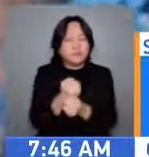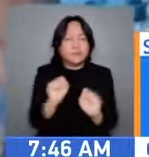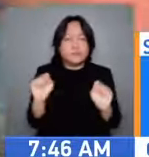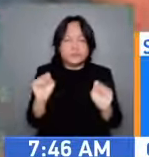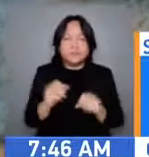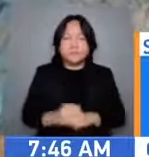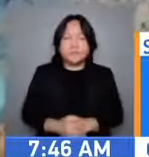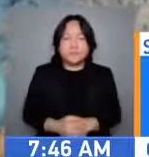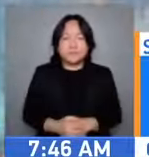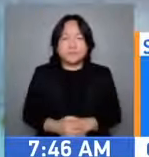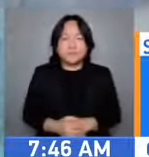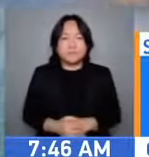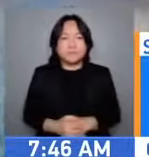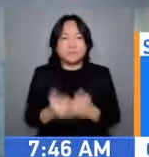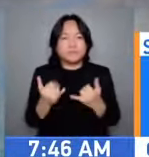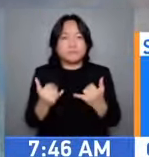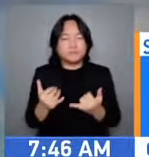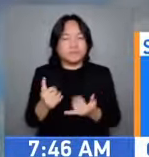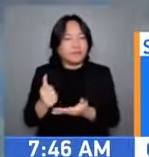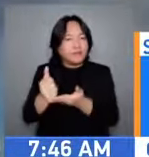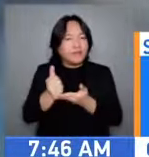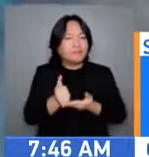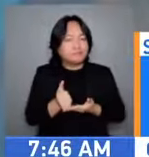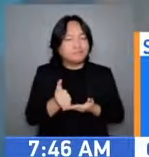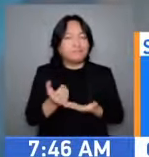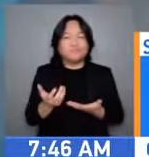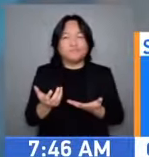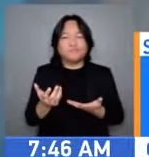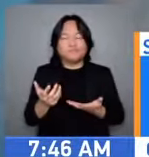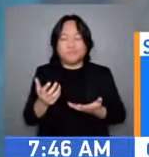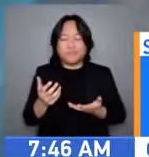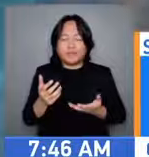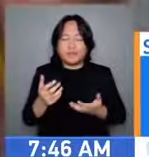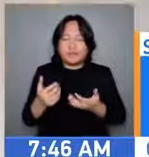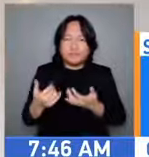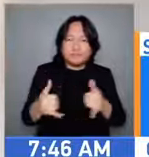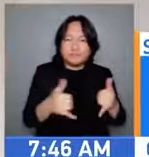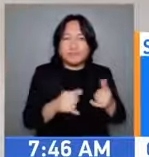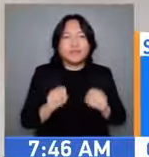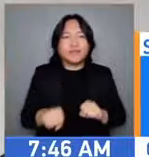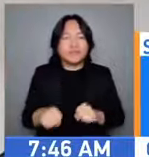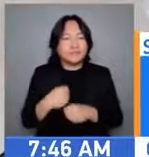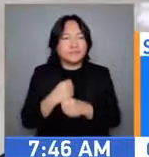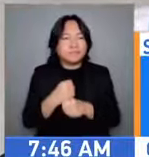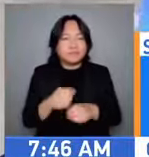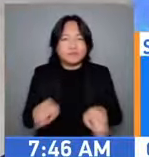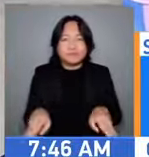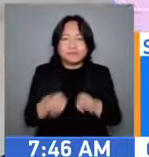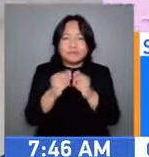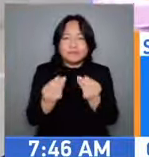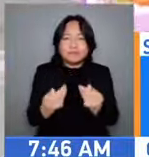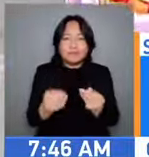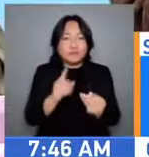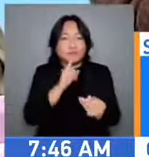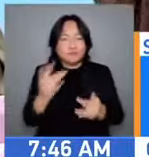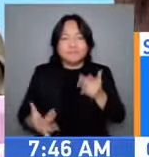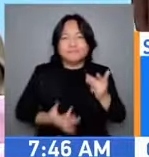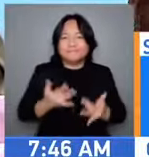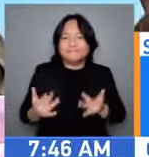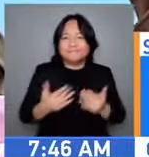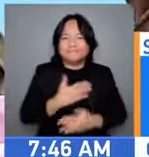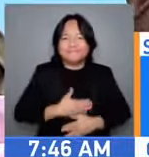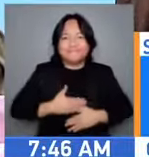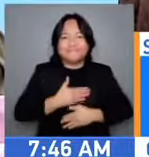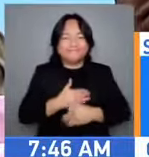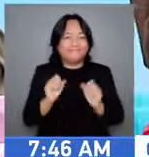Para makabuo ng structures. Look at that. Mabilis makagawa ng sandcastle. Oh, enjoy ng mga naglalaro. Ito, well. Ano